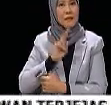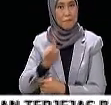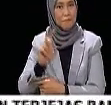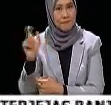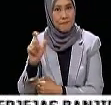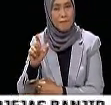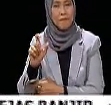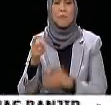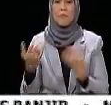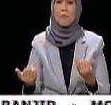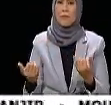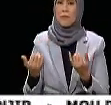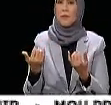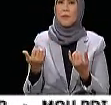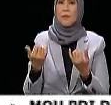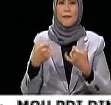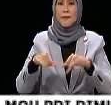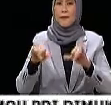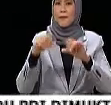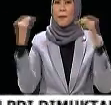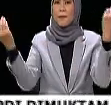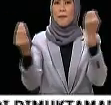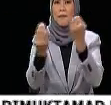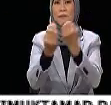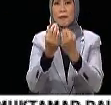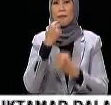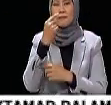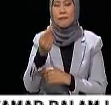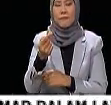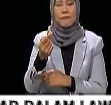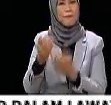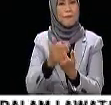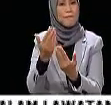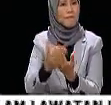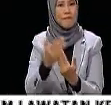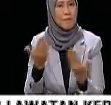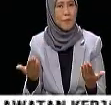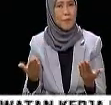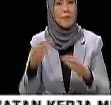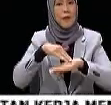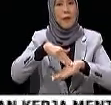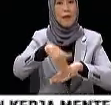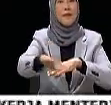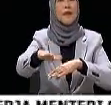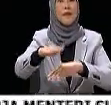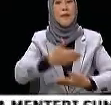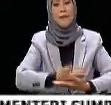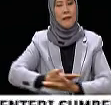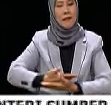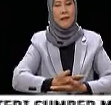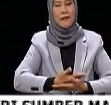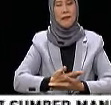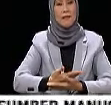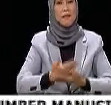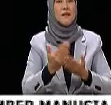penerapan nilai-nilai Islam semakin memuncak dalam kalangan masyarakat antara cream relatif lebih mudah hilang menghantar contohnya anak-anak mereka